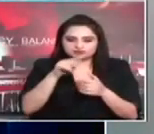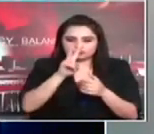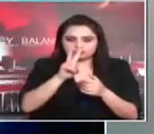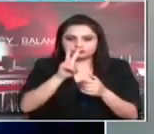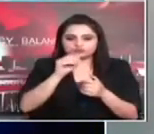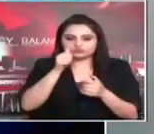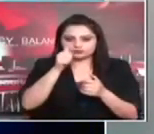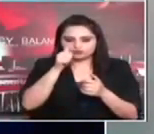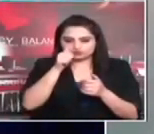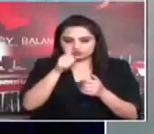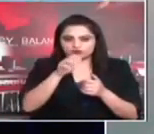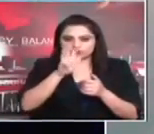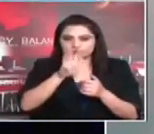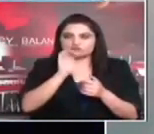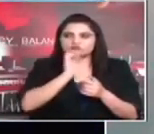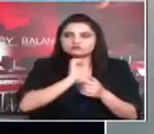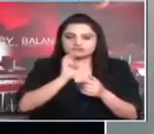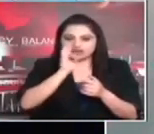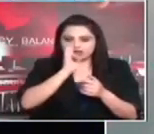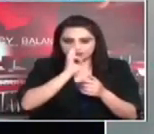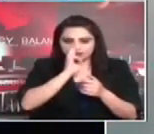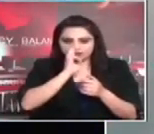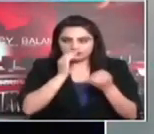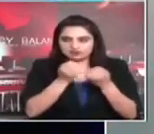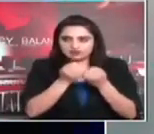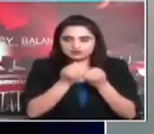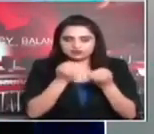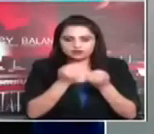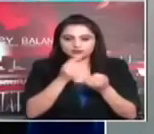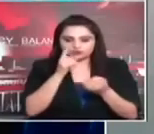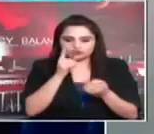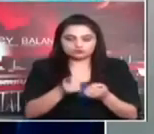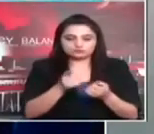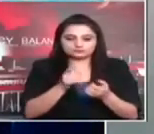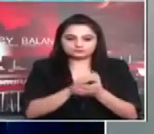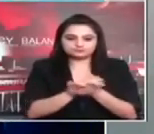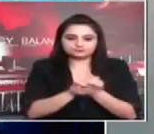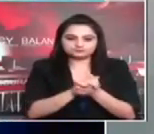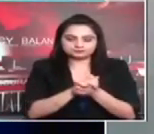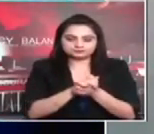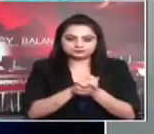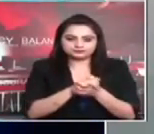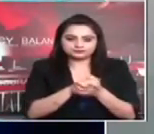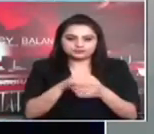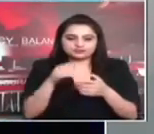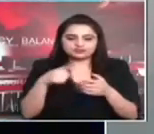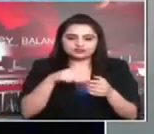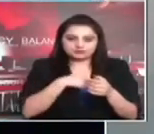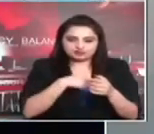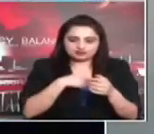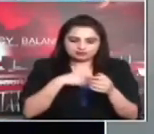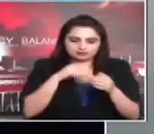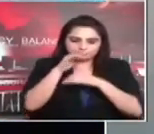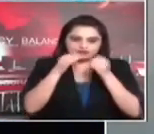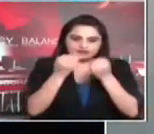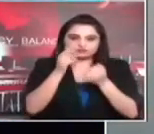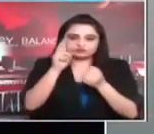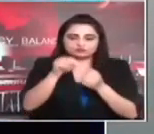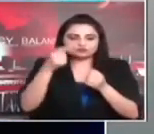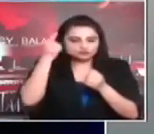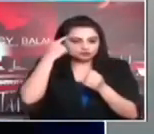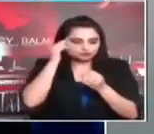2068-69 सालमा यहाँ स्थानीय युवाहरूको नेतृत्व गरेर म अध्यक्ष भएर यसलाई चाहिँ हामीले केही विकास गर्नुपर्छ भन्ने सोच